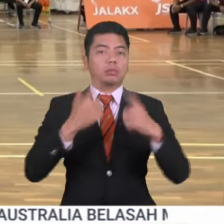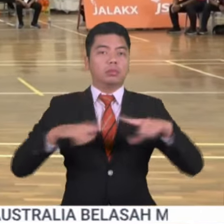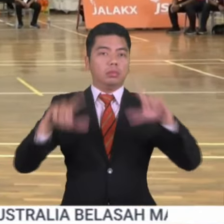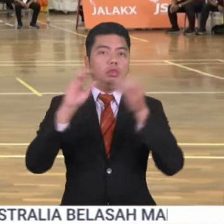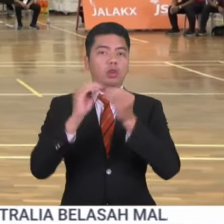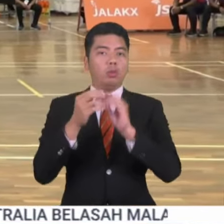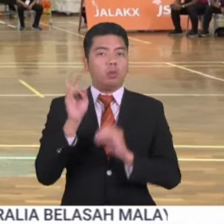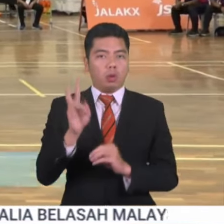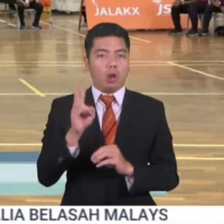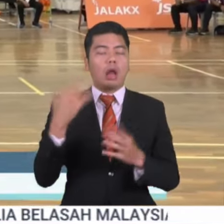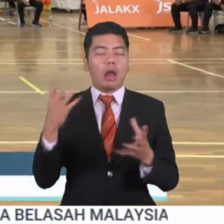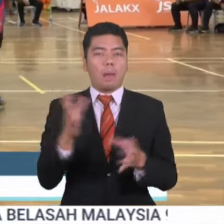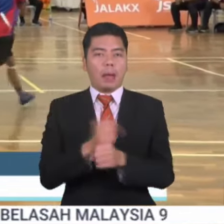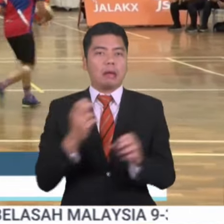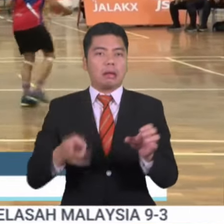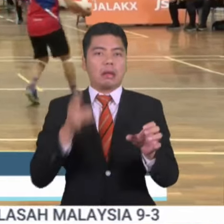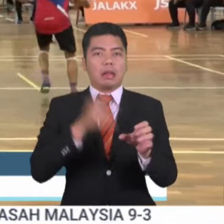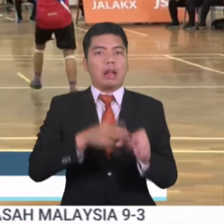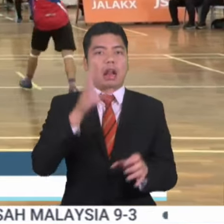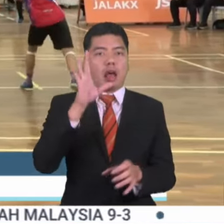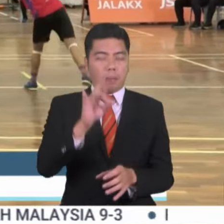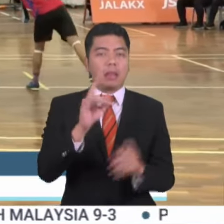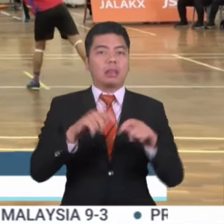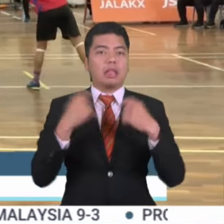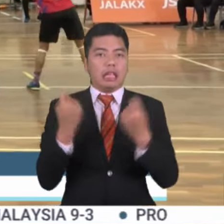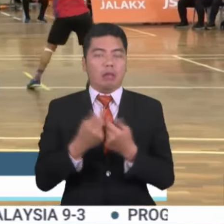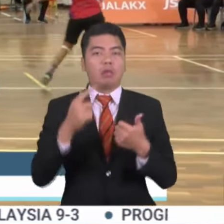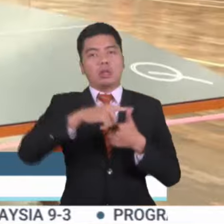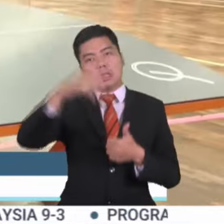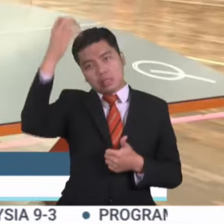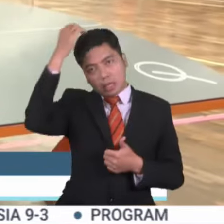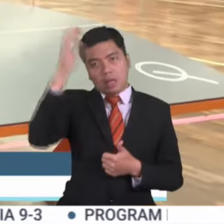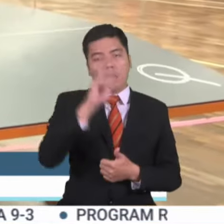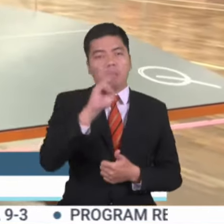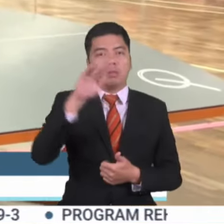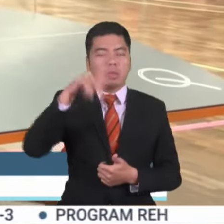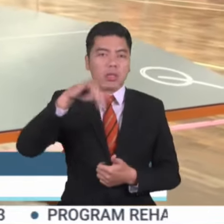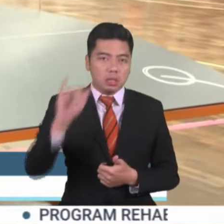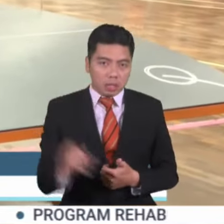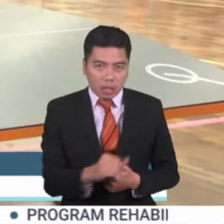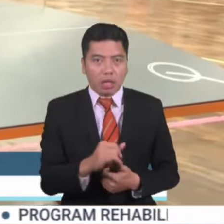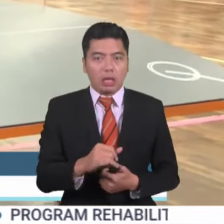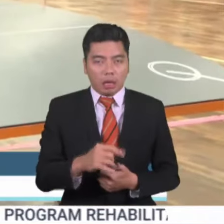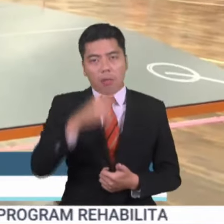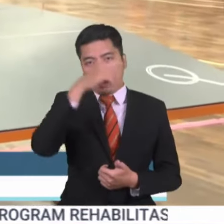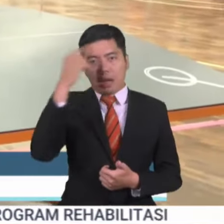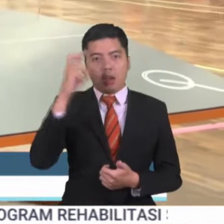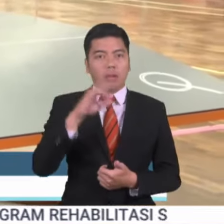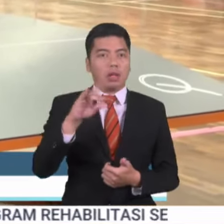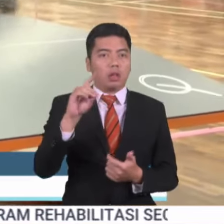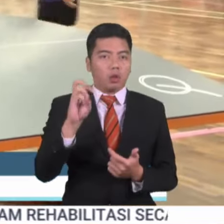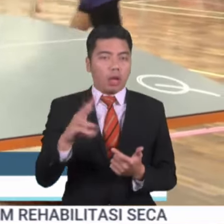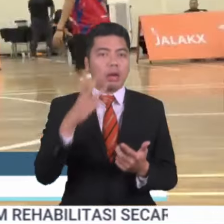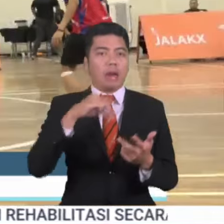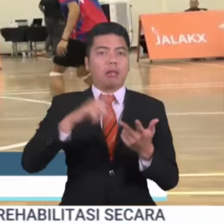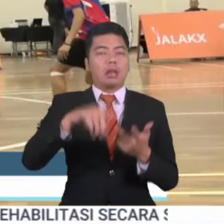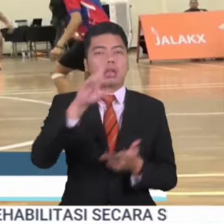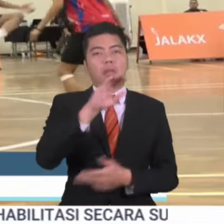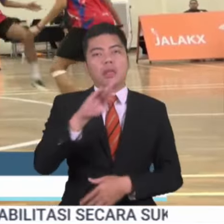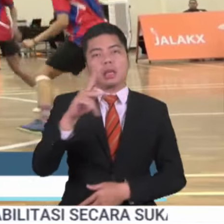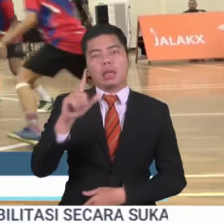Liga edisi kedua ini mendapat penyertaan 8 pasukan antaranya Selangor Virtus, MBPJ Black Widow dan DBKL